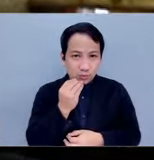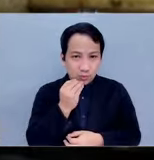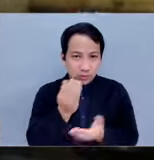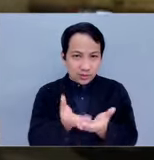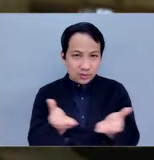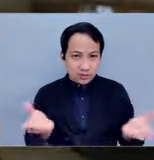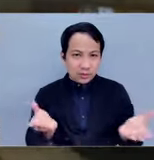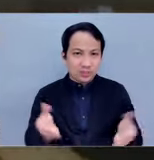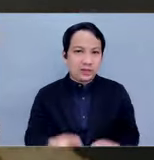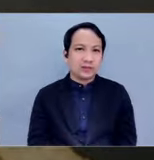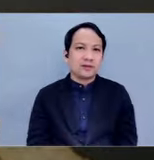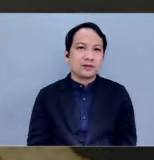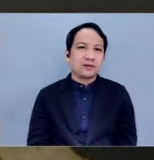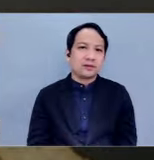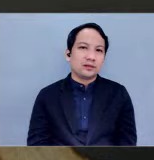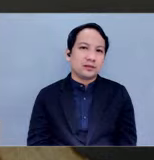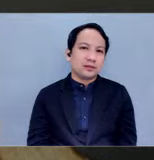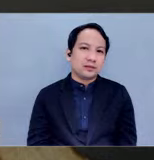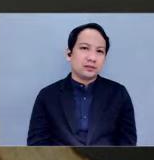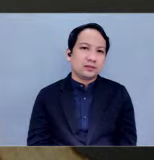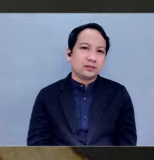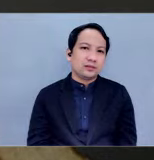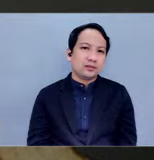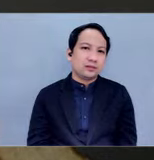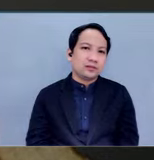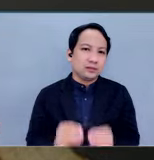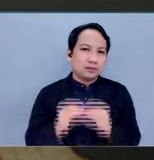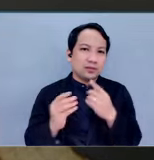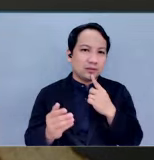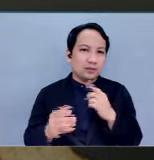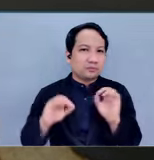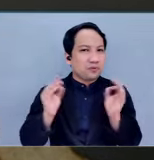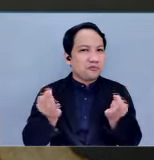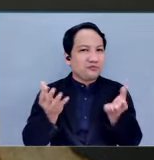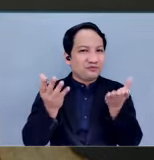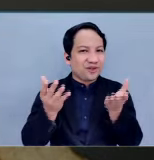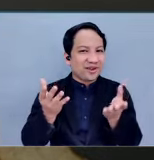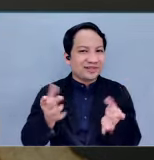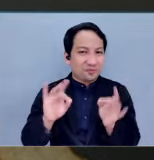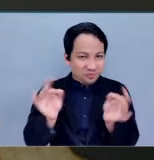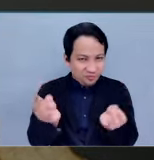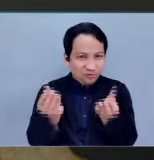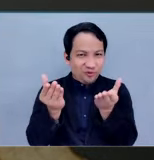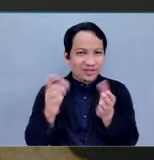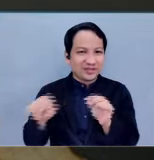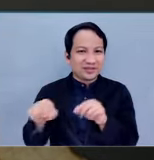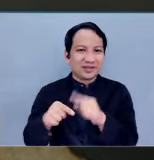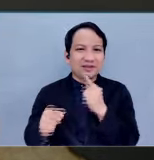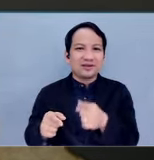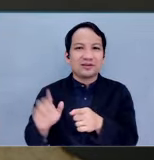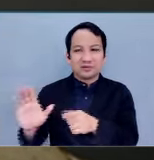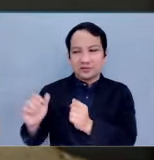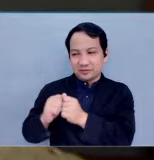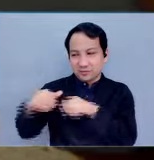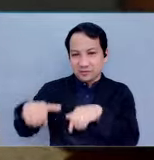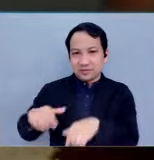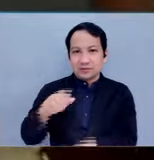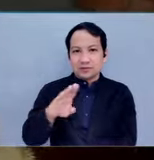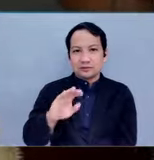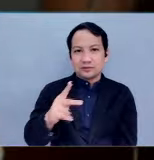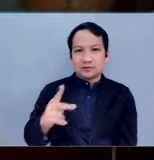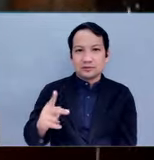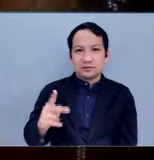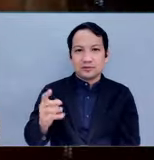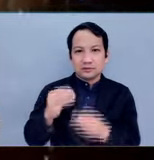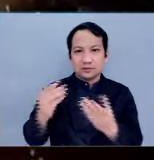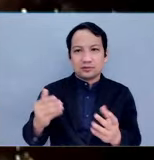rito. And to give us the Parisienne feels, nandito ngayon sa aking tabi, si Sir John Bakay, ang manager ng